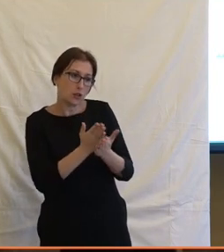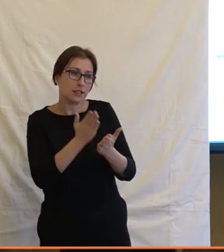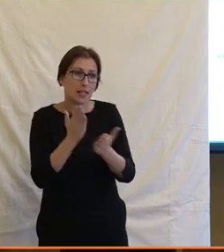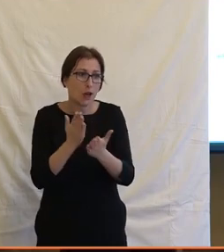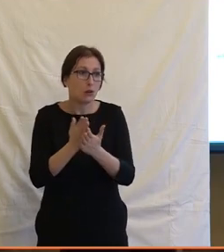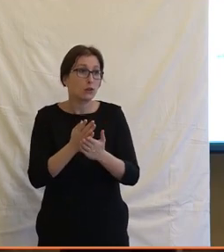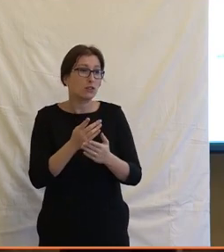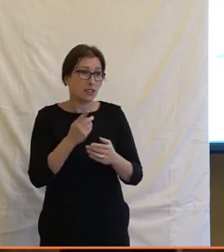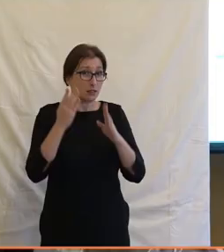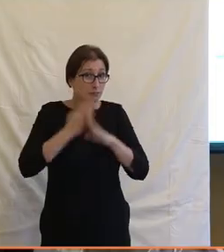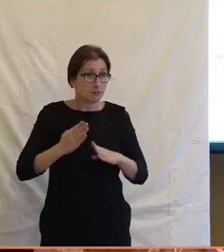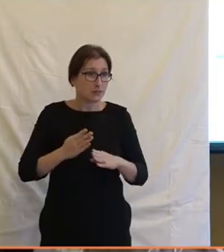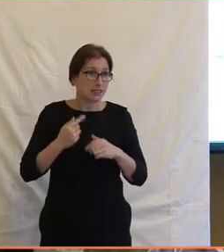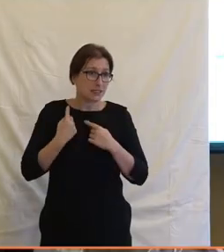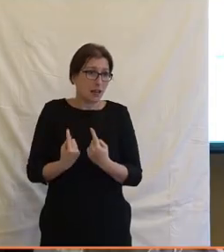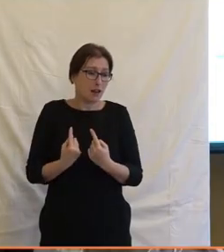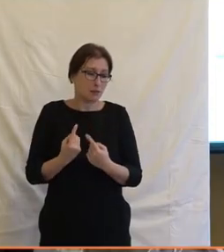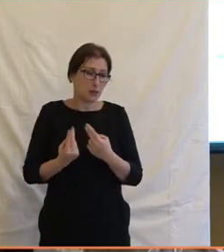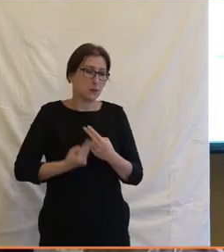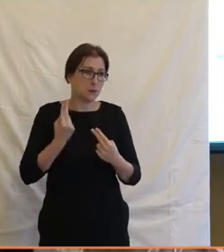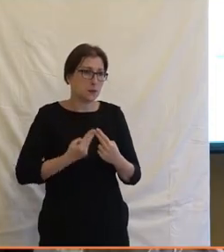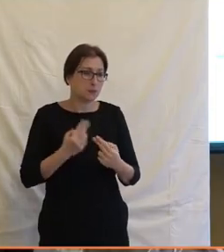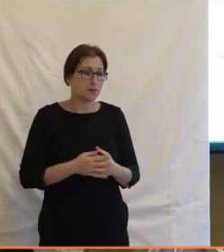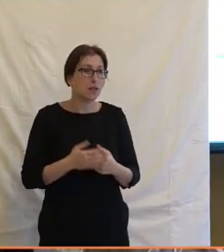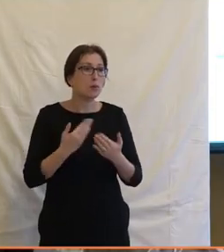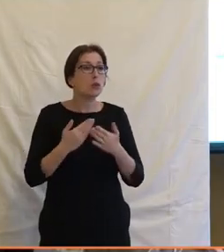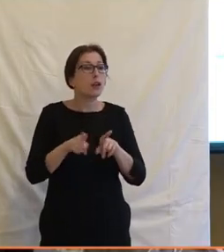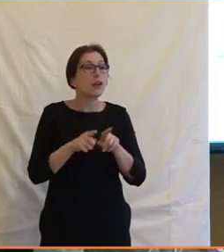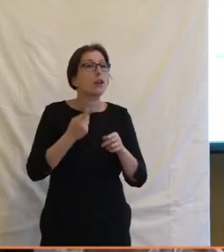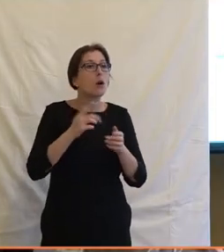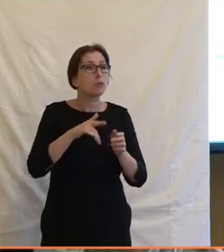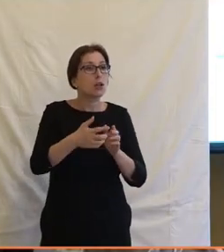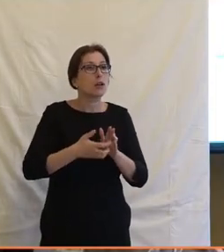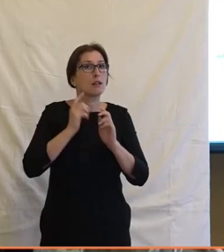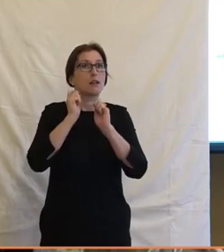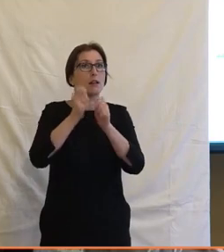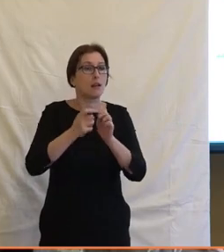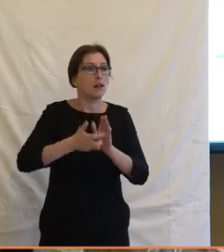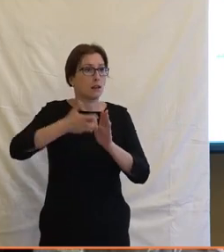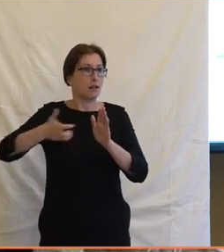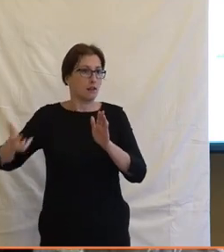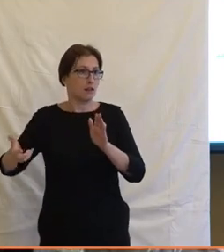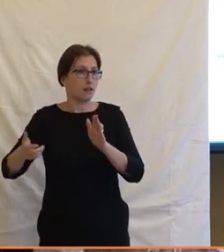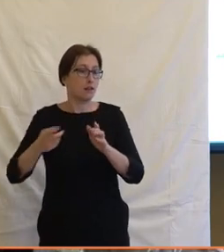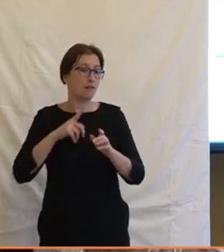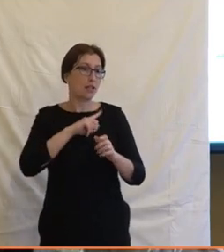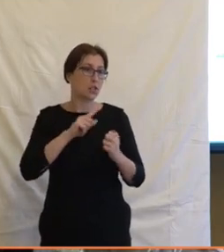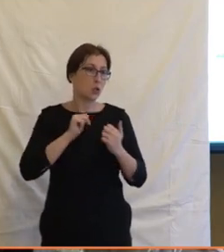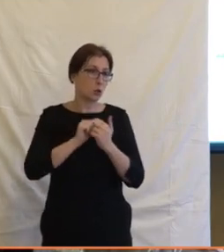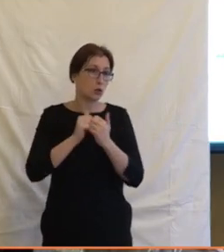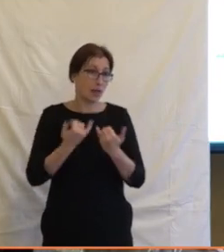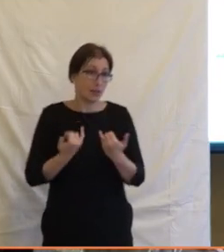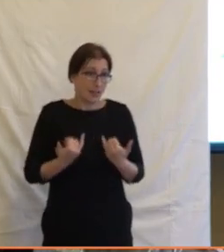o tom ví. Je to tak, také samozřejmě všude to trvá různě. Já třeba teďka osobně, když řeknu svou osobní zkušenost, tak já třeba